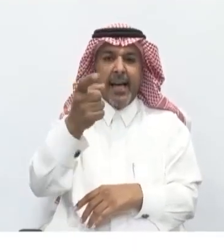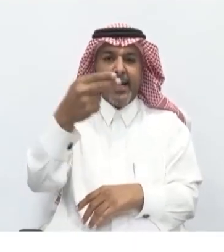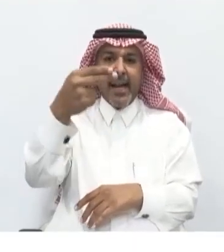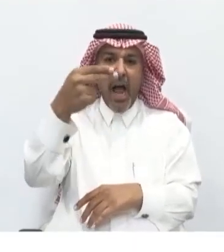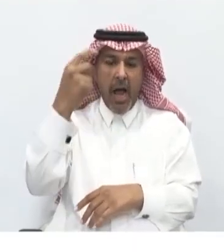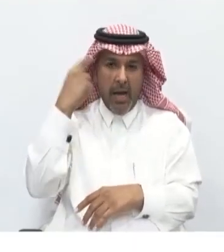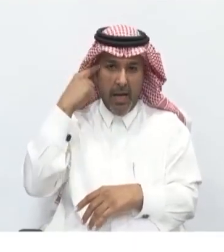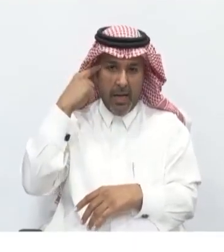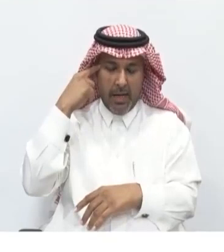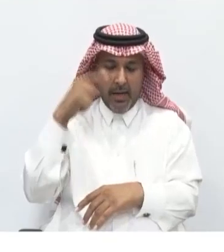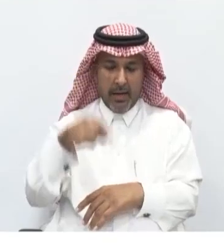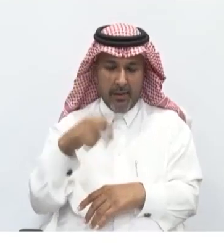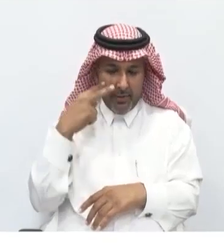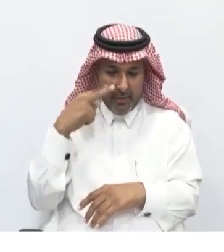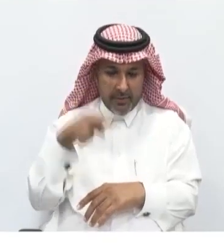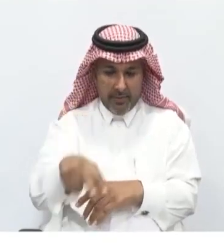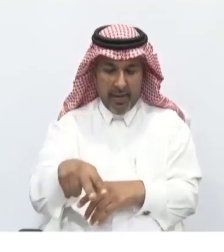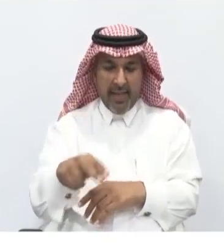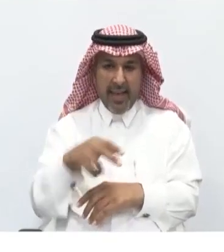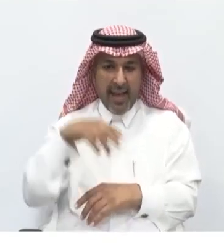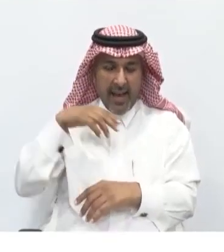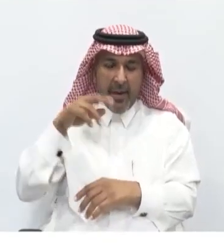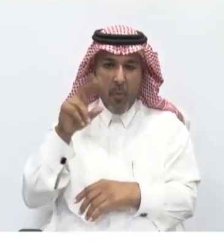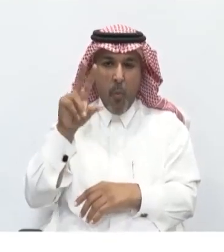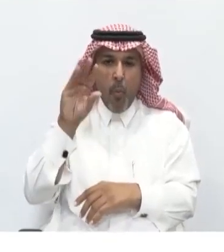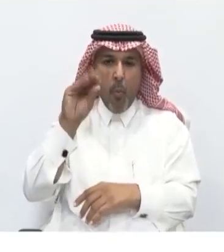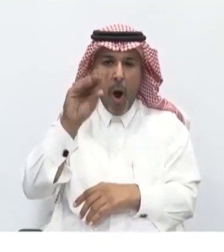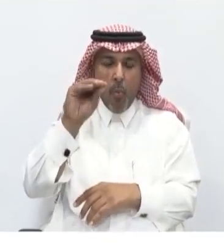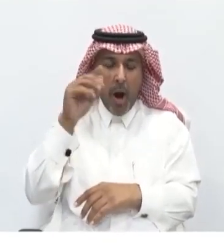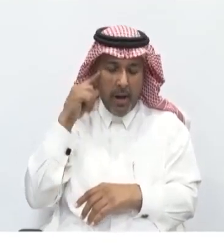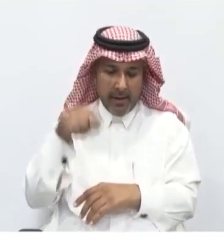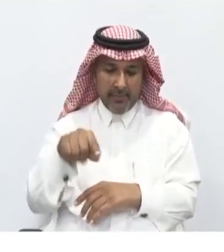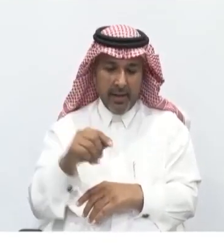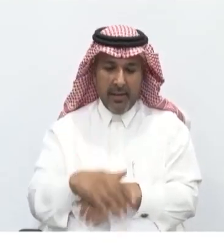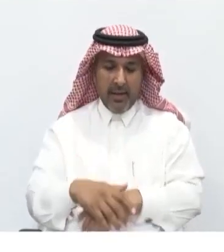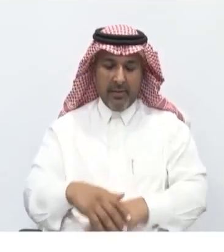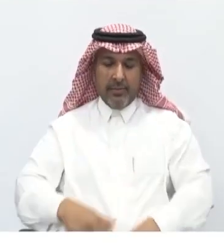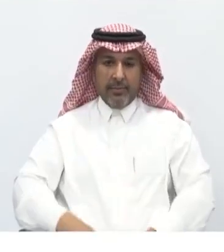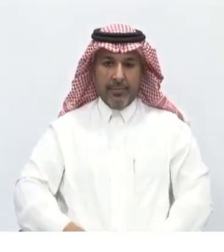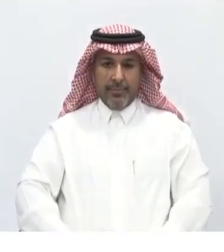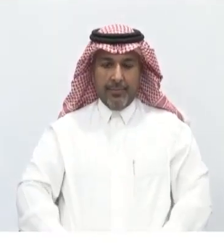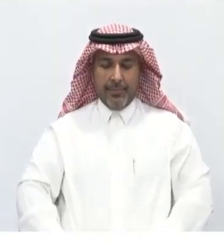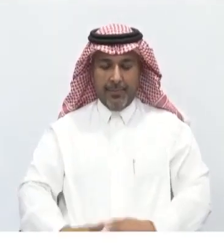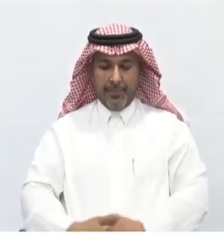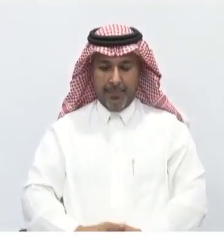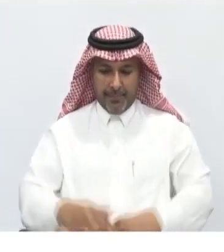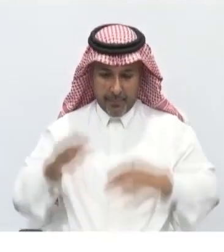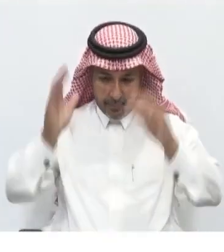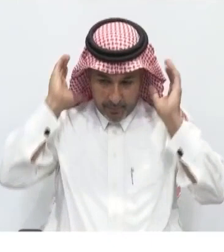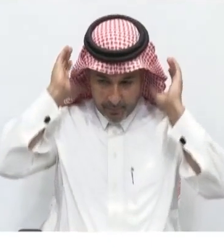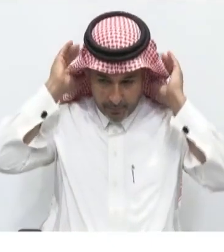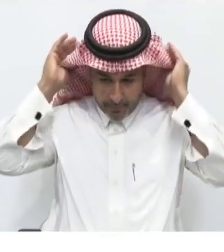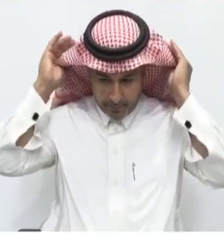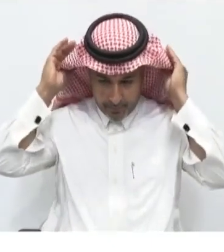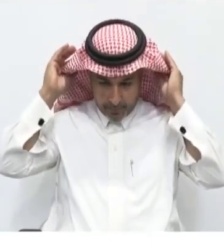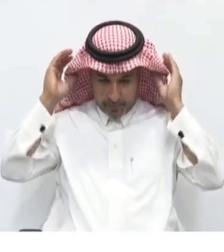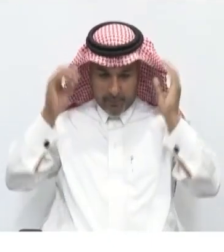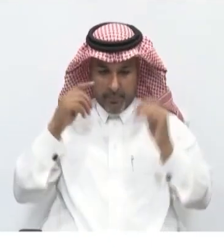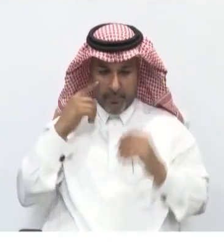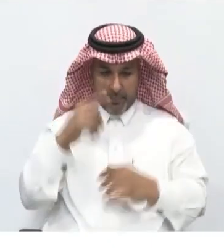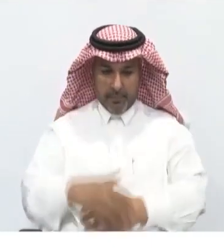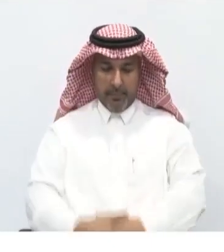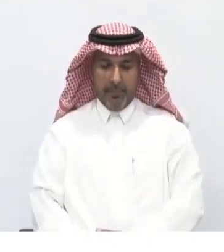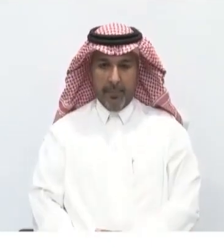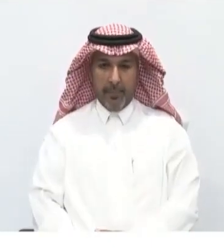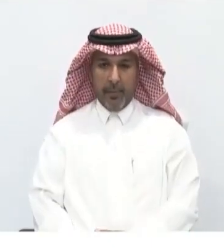الاولى الكلب وهو في حاله صراحنا استخدم الاطباء هذا الدواء لعلاج الصرع عند